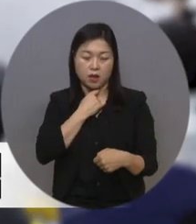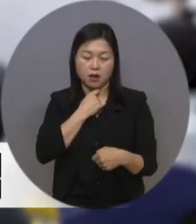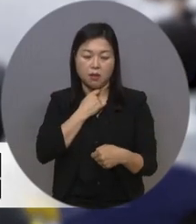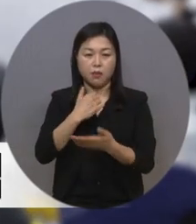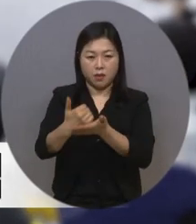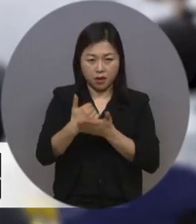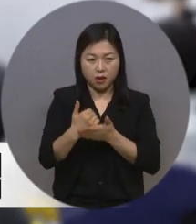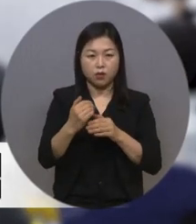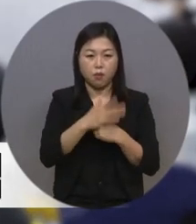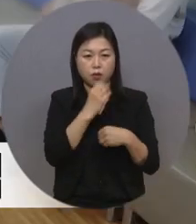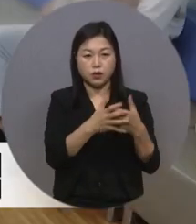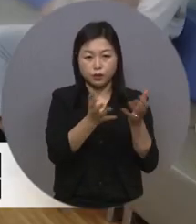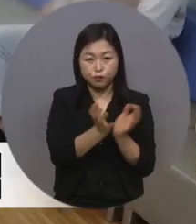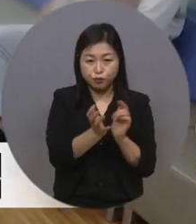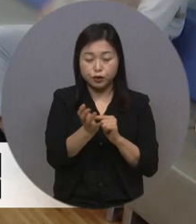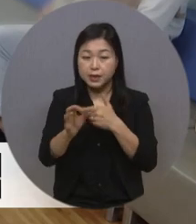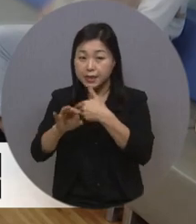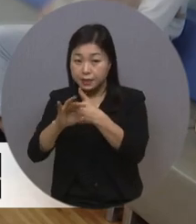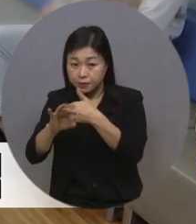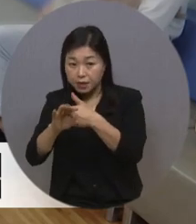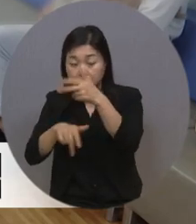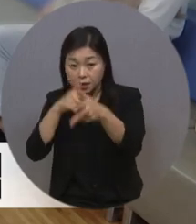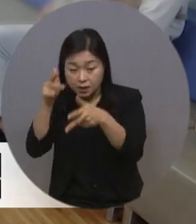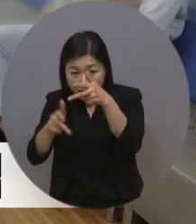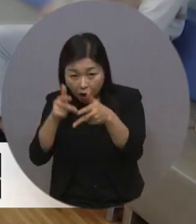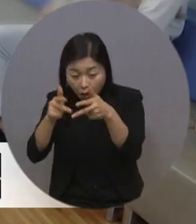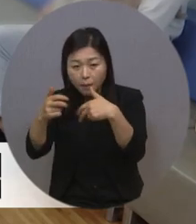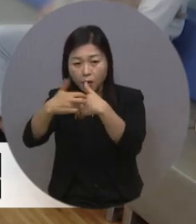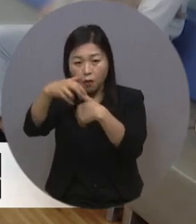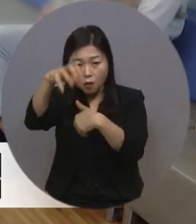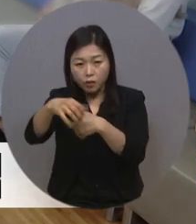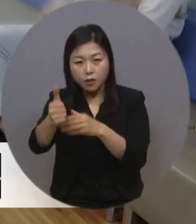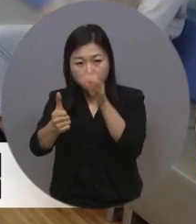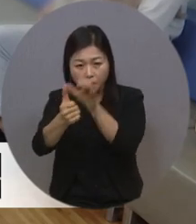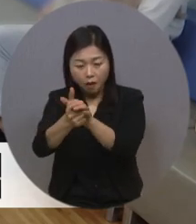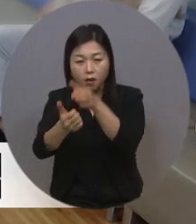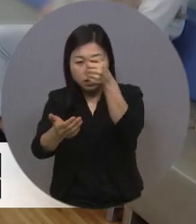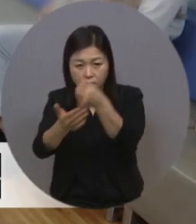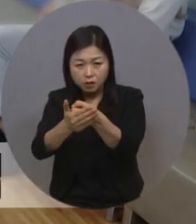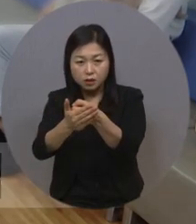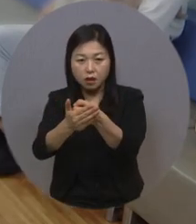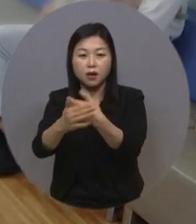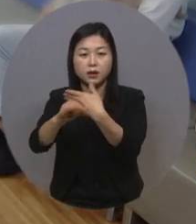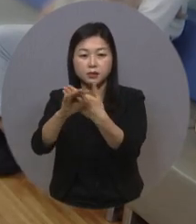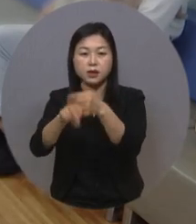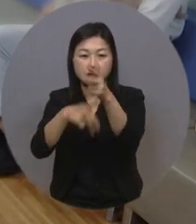다음 달에 시범사업 대상 기관을 최종 선정해 시범사업을 시작할 방침입니다.